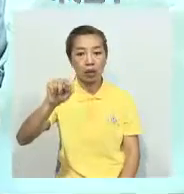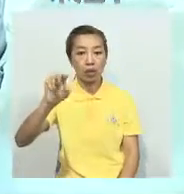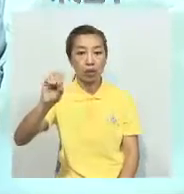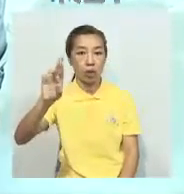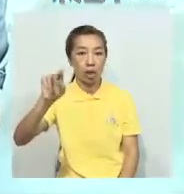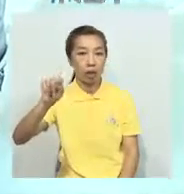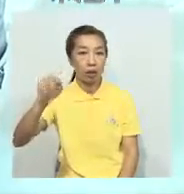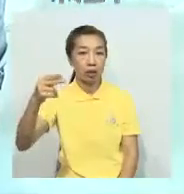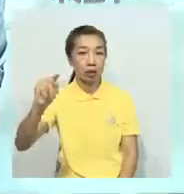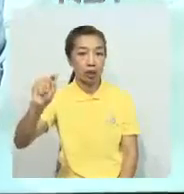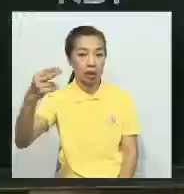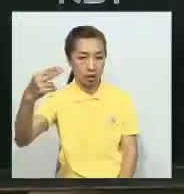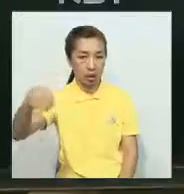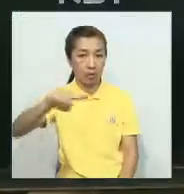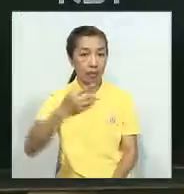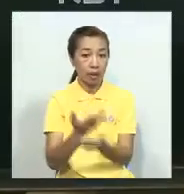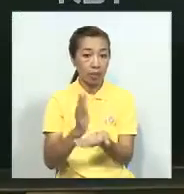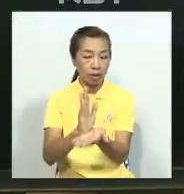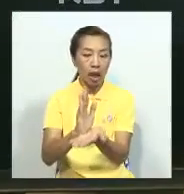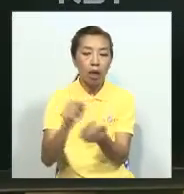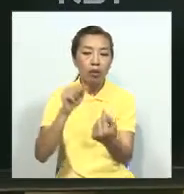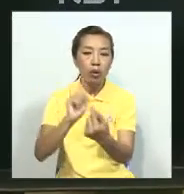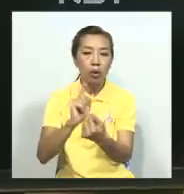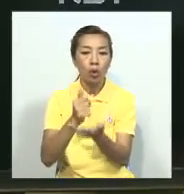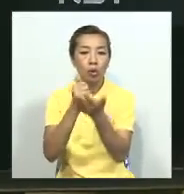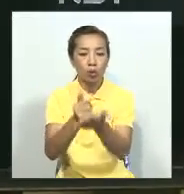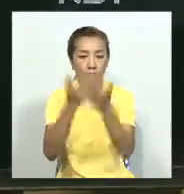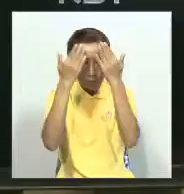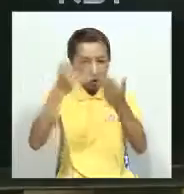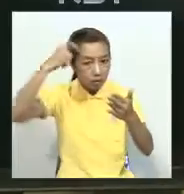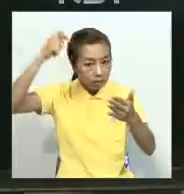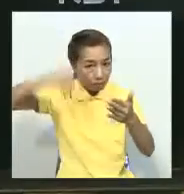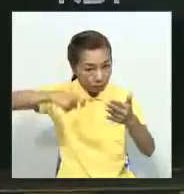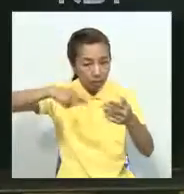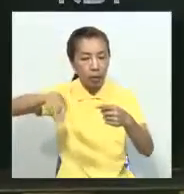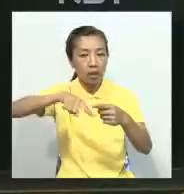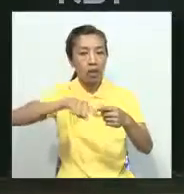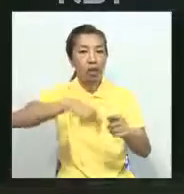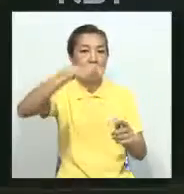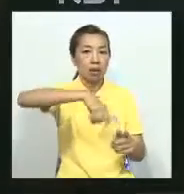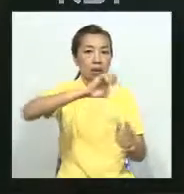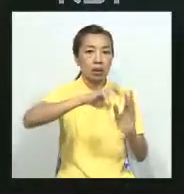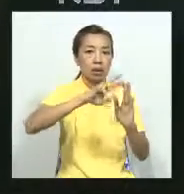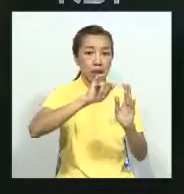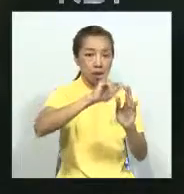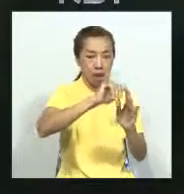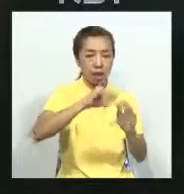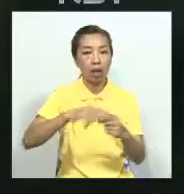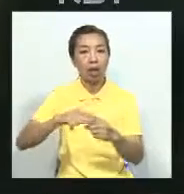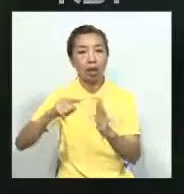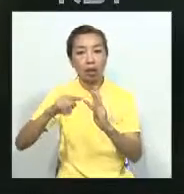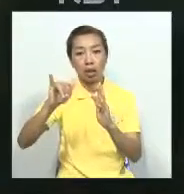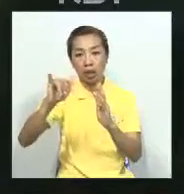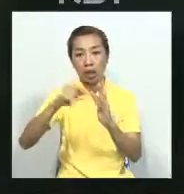www.unscr.or.th เงินบริจาคทั้งหมดค่ะก็จะนำไปช่วยเหลือผู้ลี้ภัยชาวโรฮิงญาผู้ลี้ภัยในซีเรียและเยเมนรวมถึงกลุ่มเป